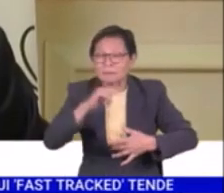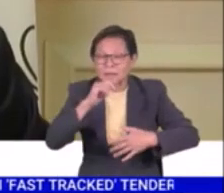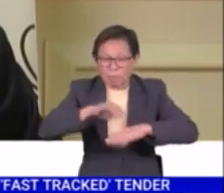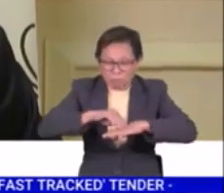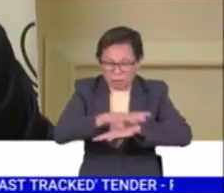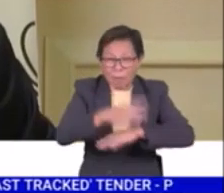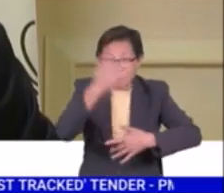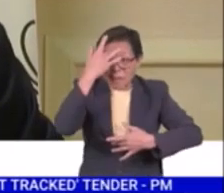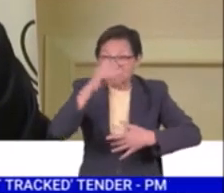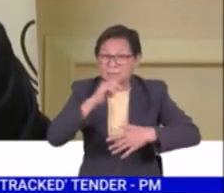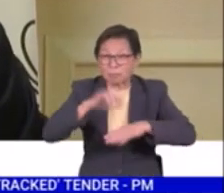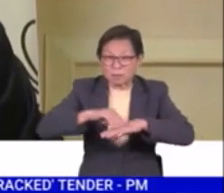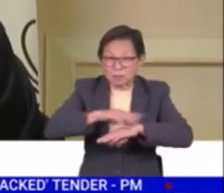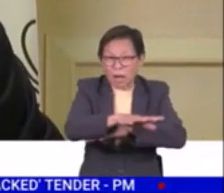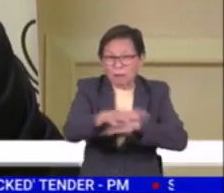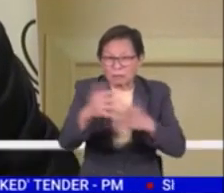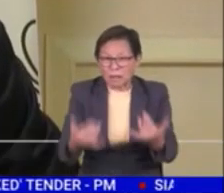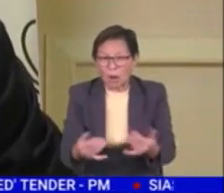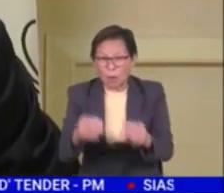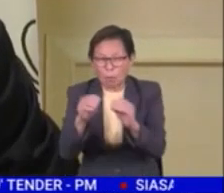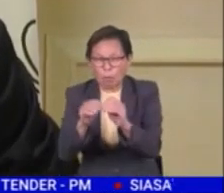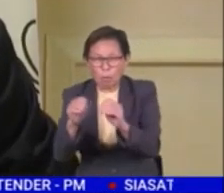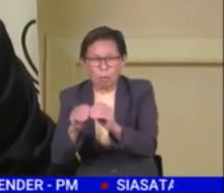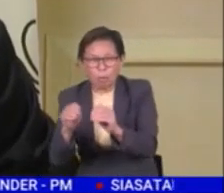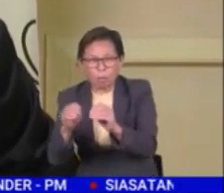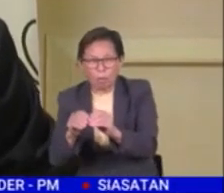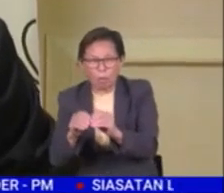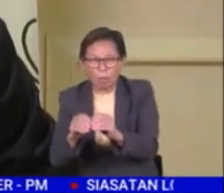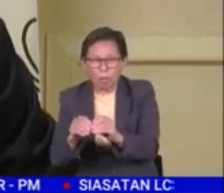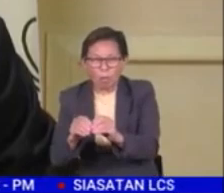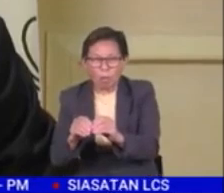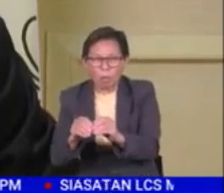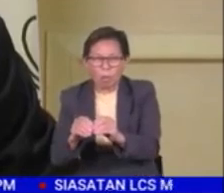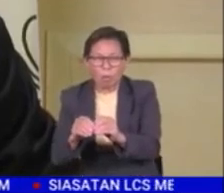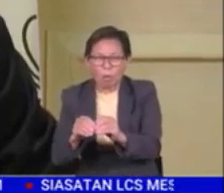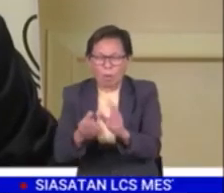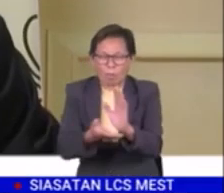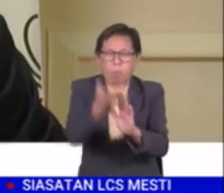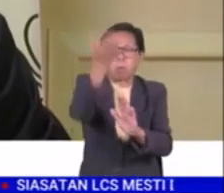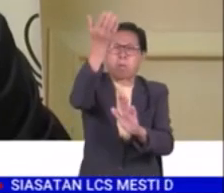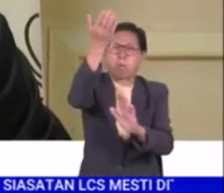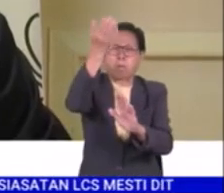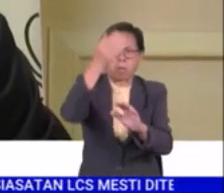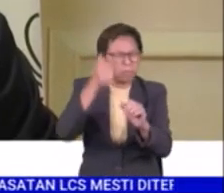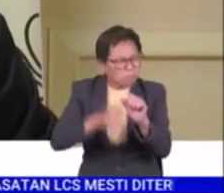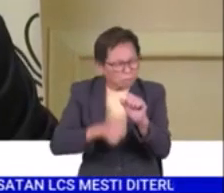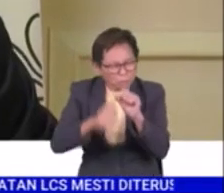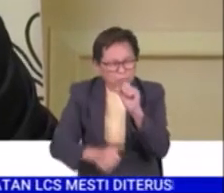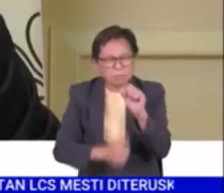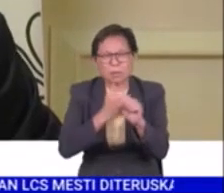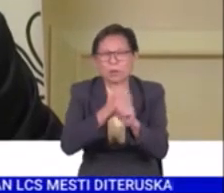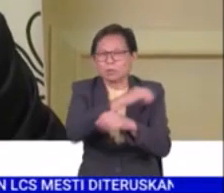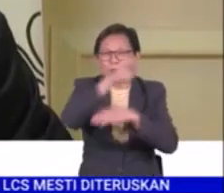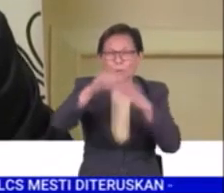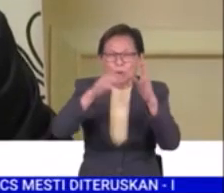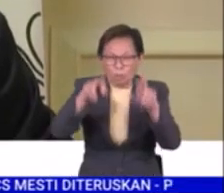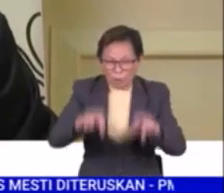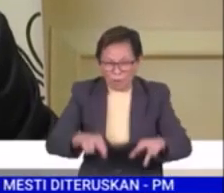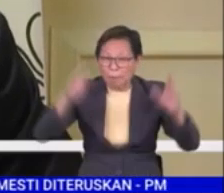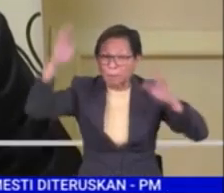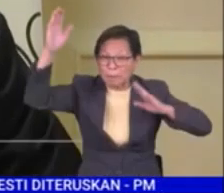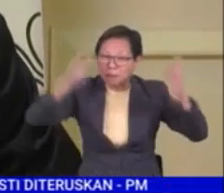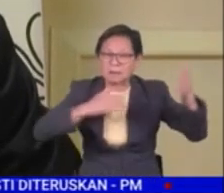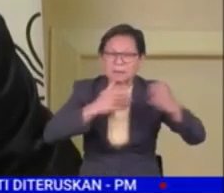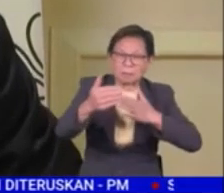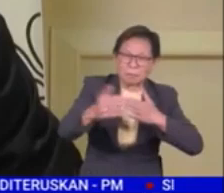ini memang dah semakin, orang cakap itu, meningkat pada setiap tahun. Jadi melibatkan semua warga negara,